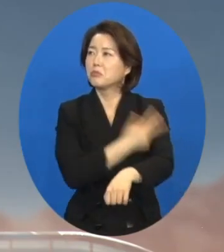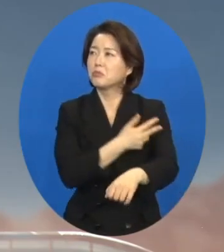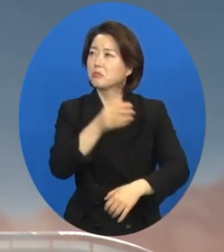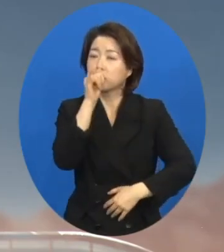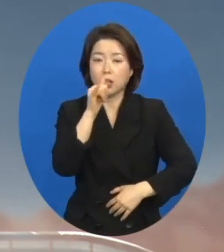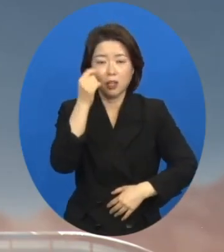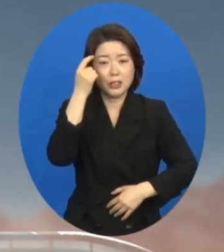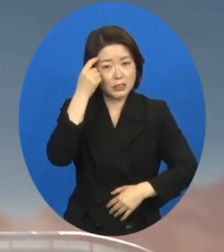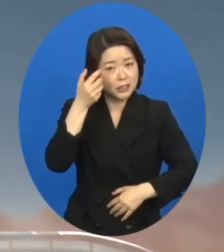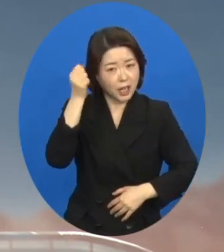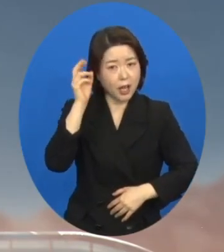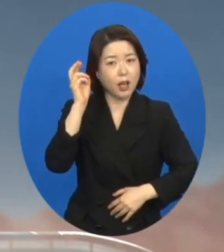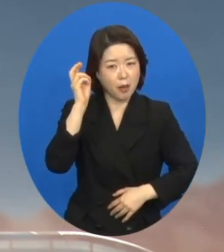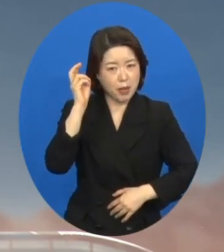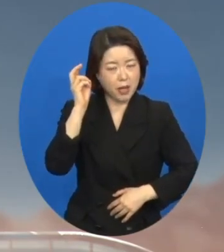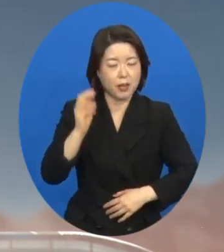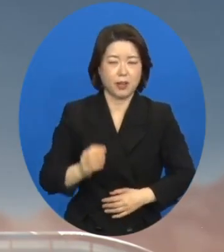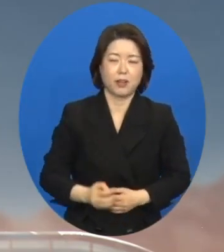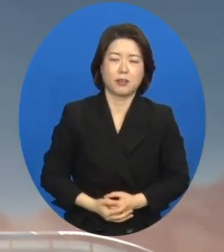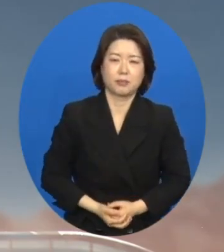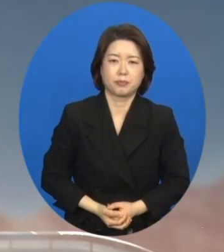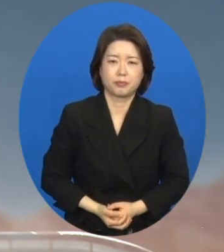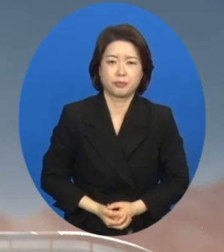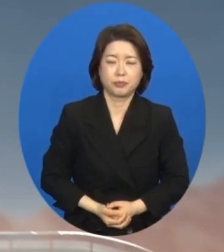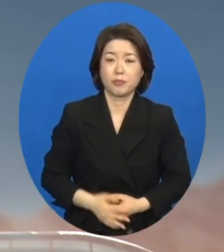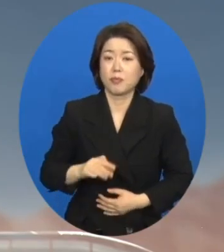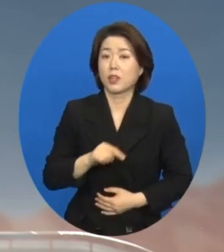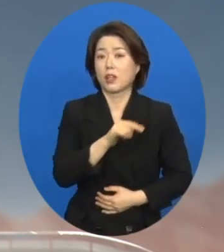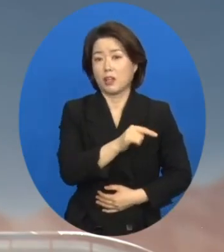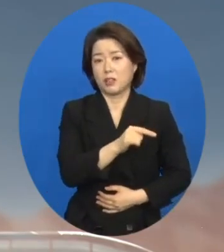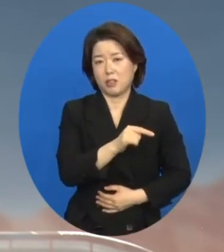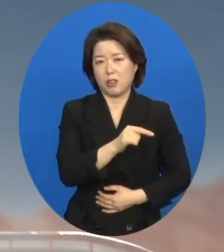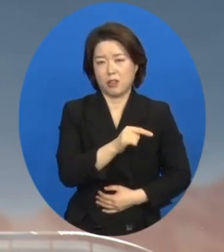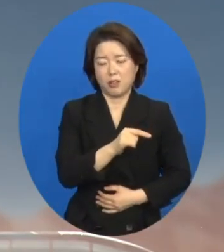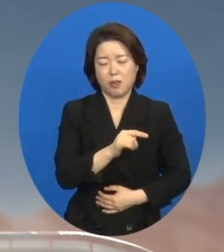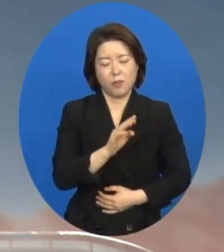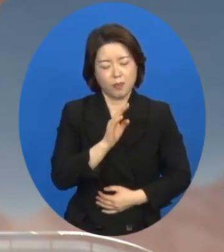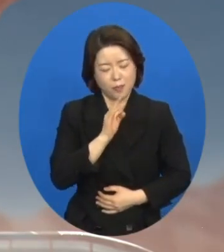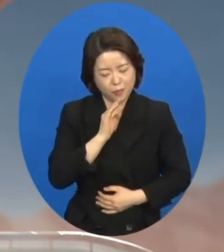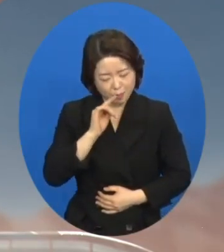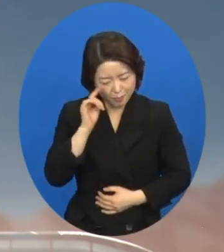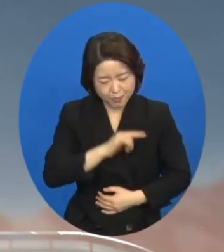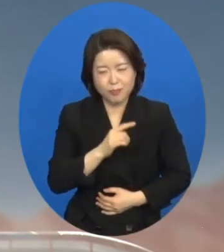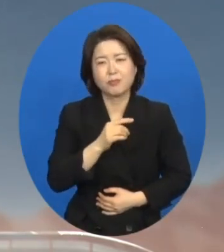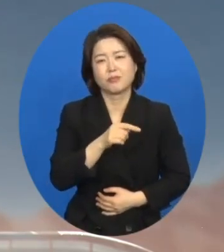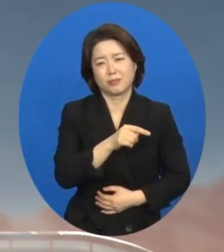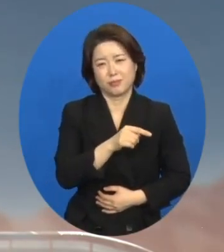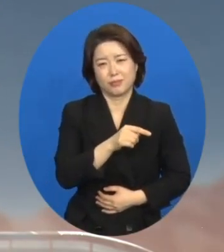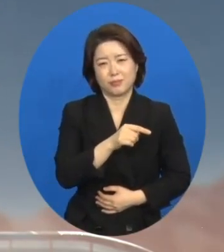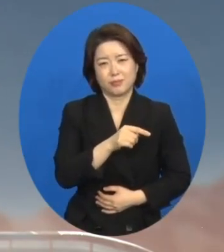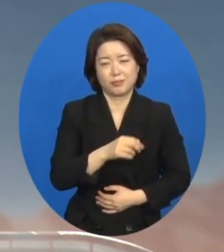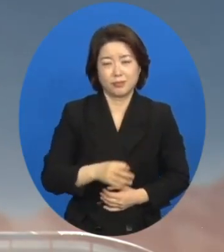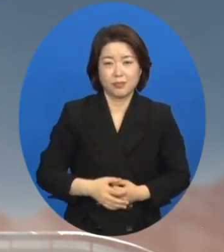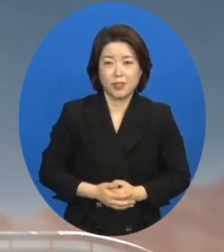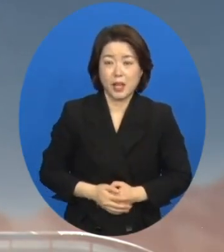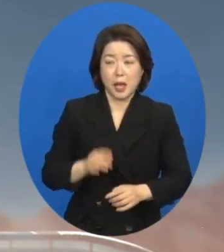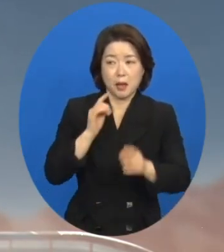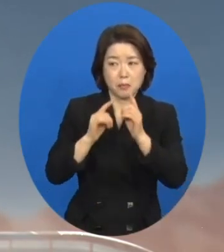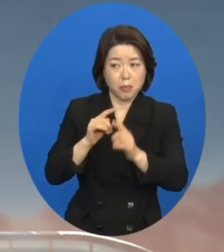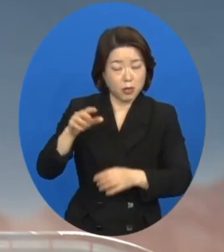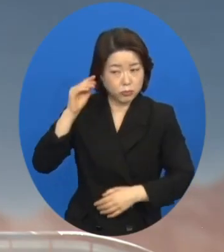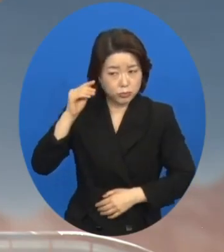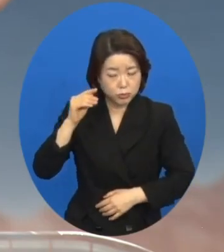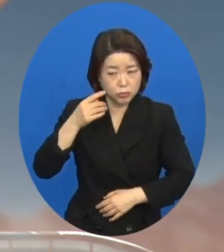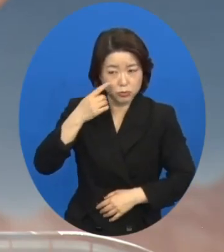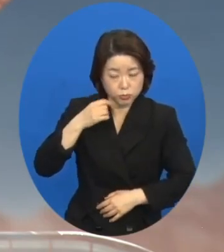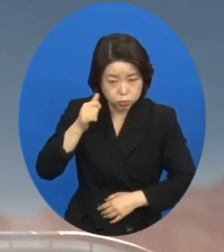아마 이런 생각을 했던 것 같아요. 근데 이것이 치명적인 문제였습니다. 아무리 좋게 봐도 말씀을 들을 때 졸았나